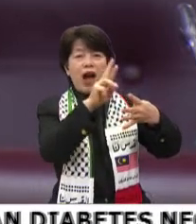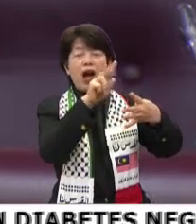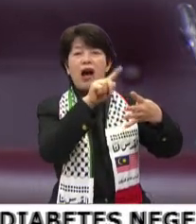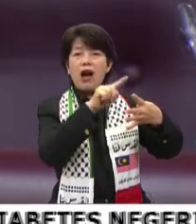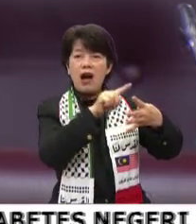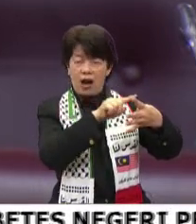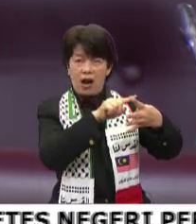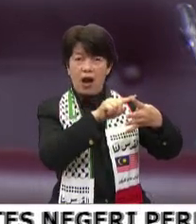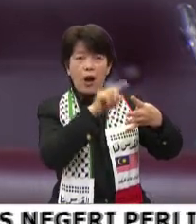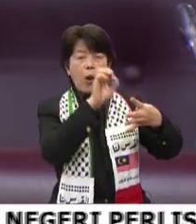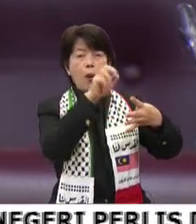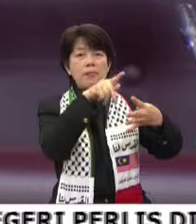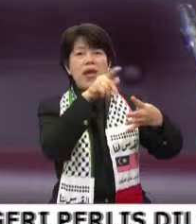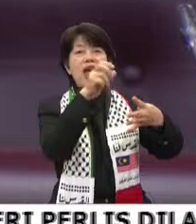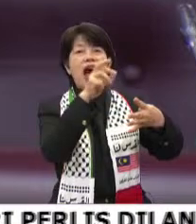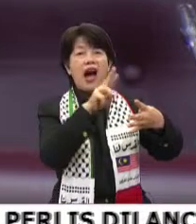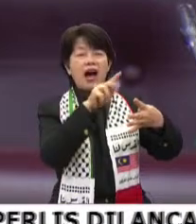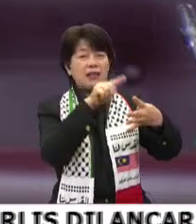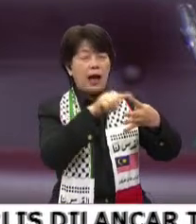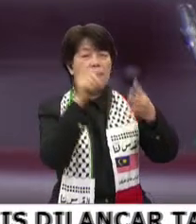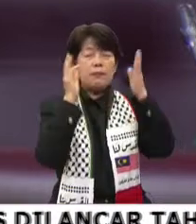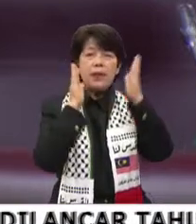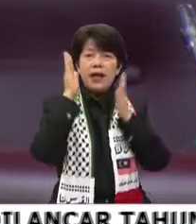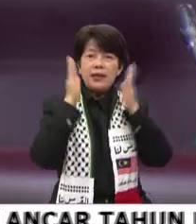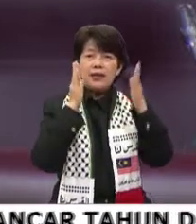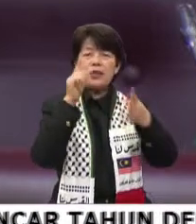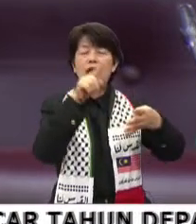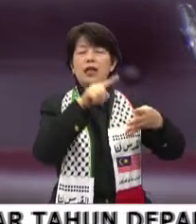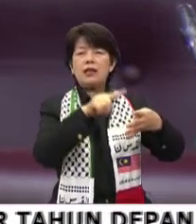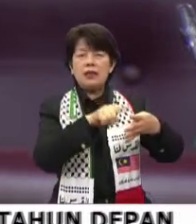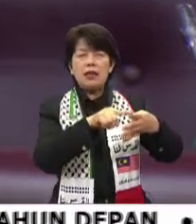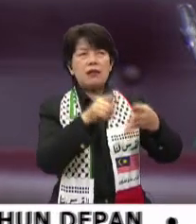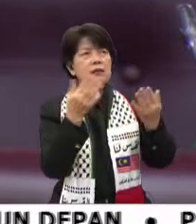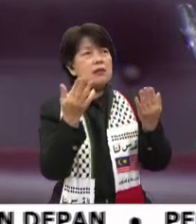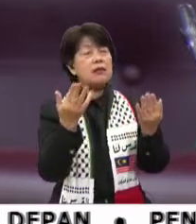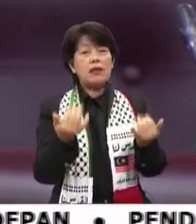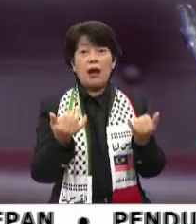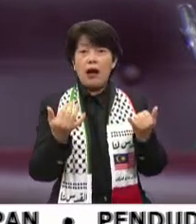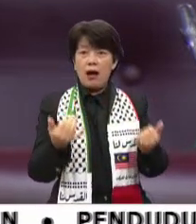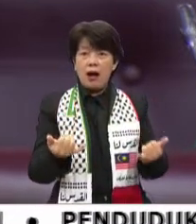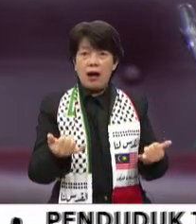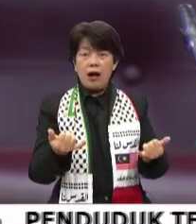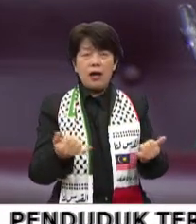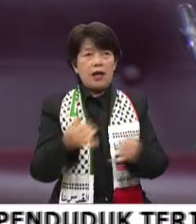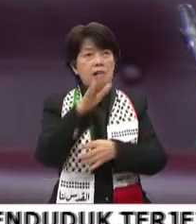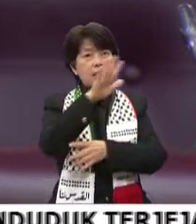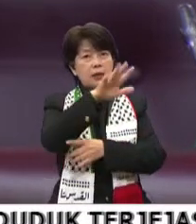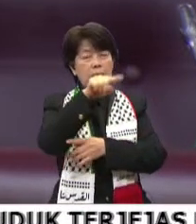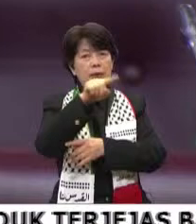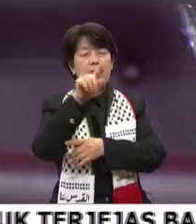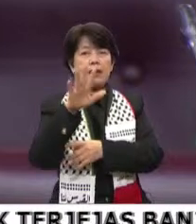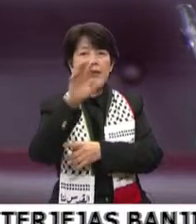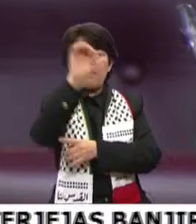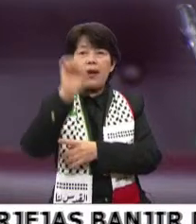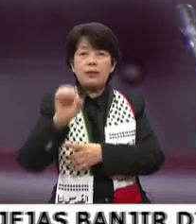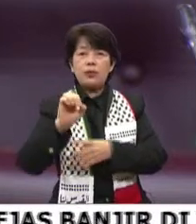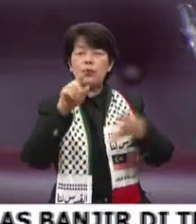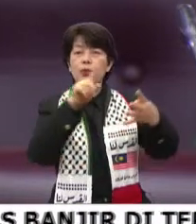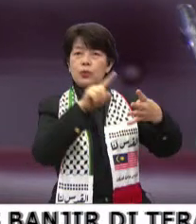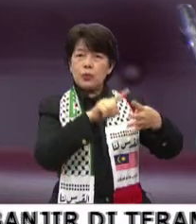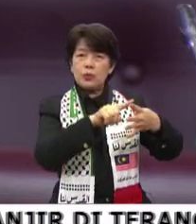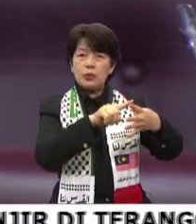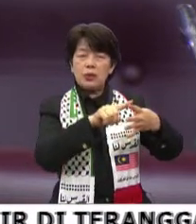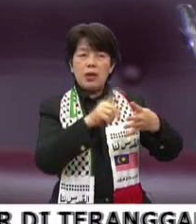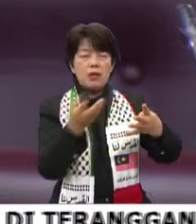yang serupa op di negara kita sekarang ini berada pada 5.5% dalam